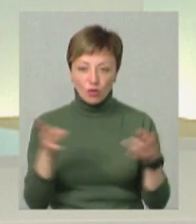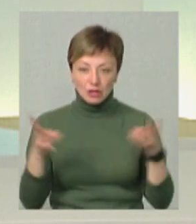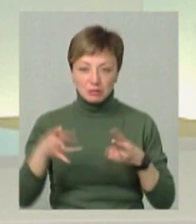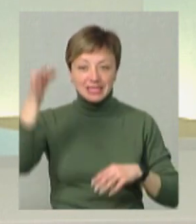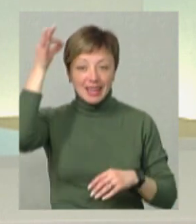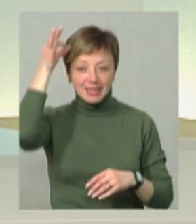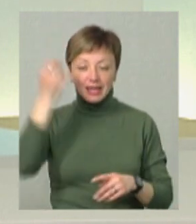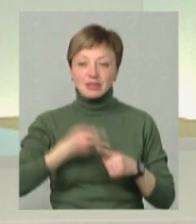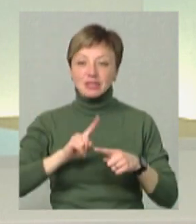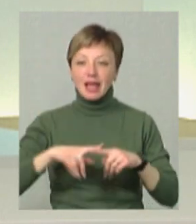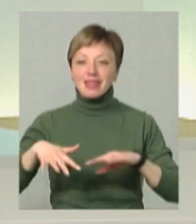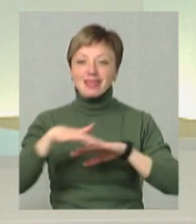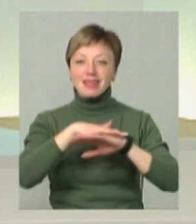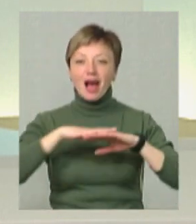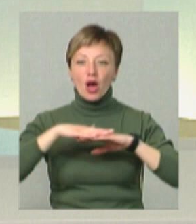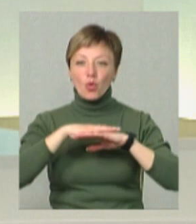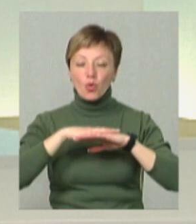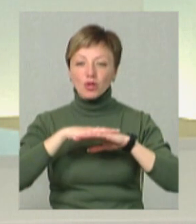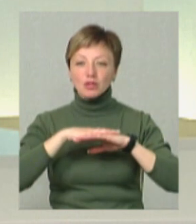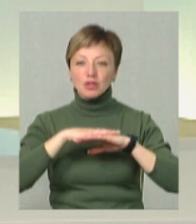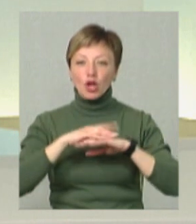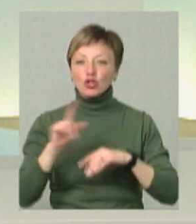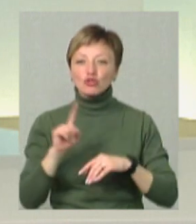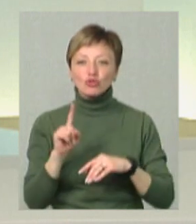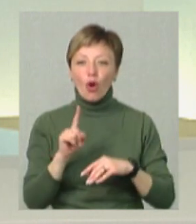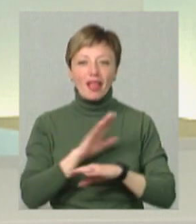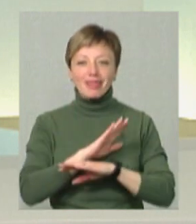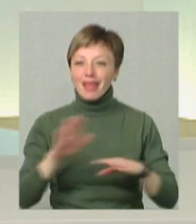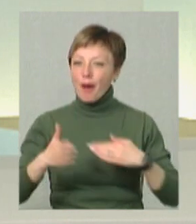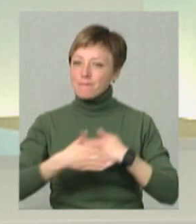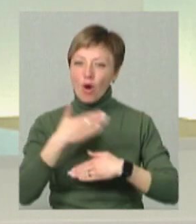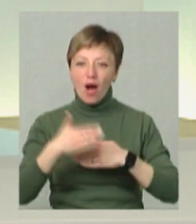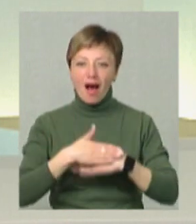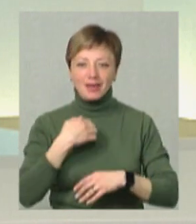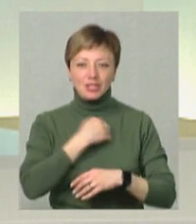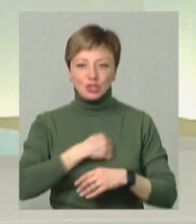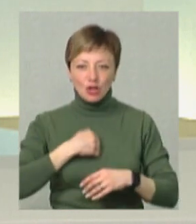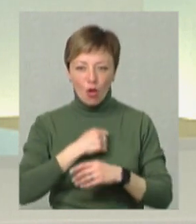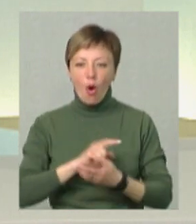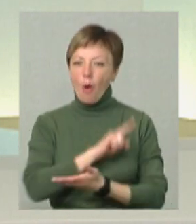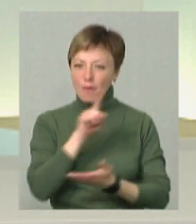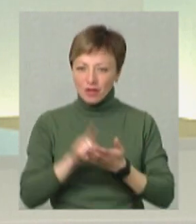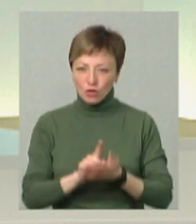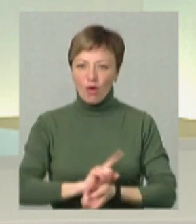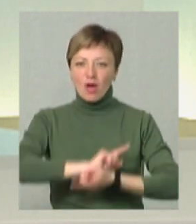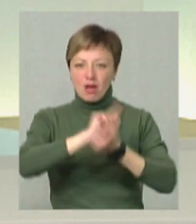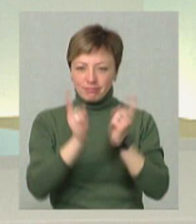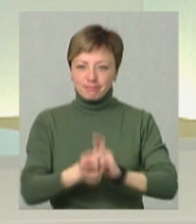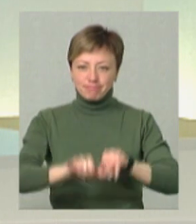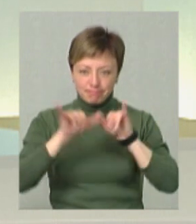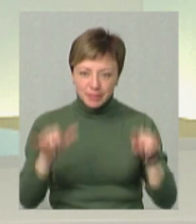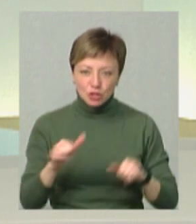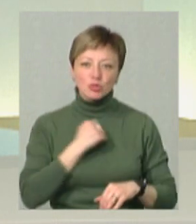згадати оце народне, що непокаране зло обов'язково проростає ще більшим злом.